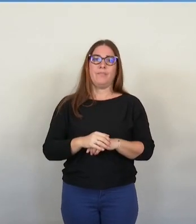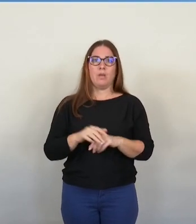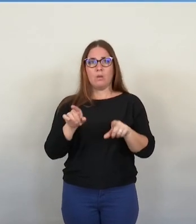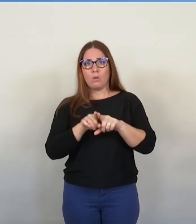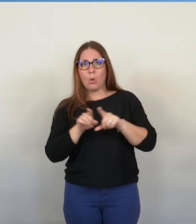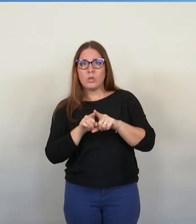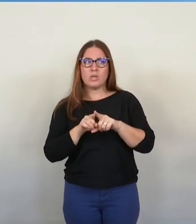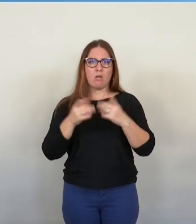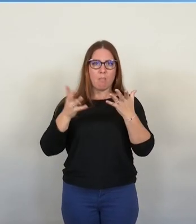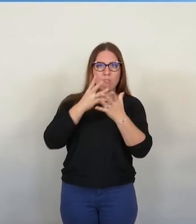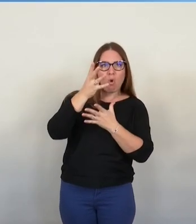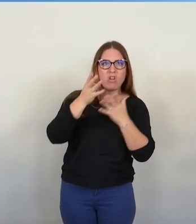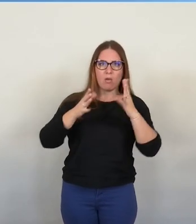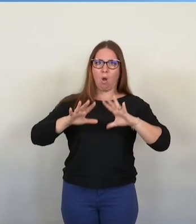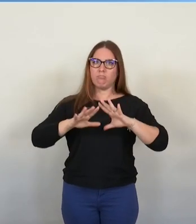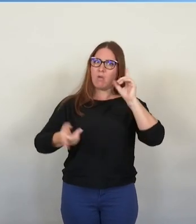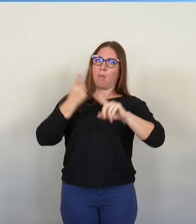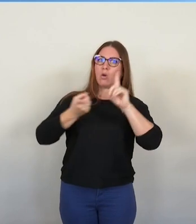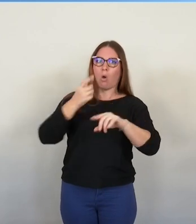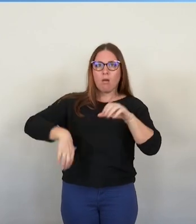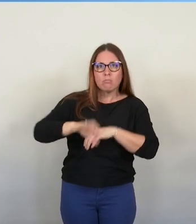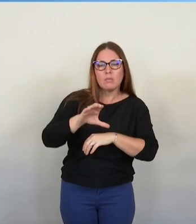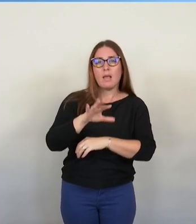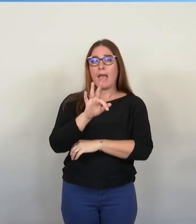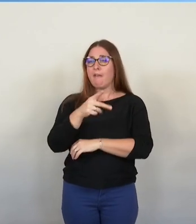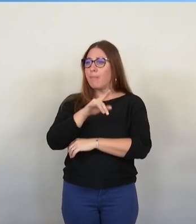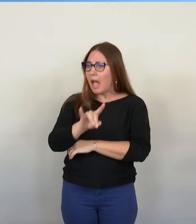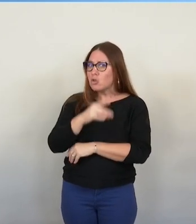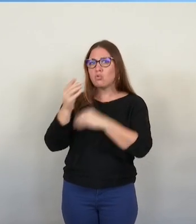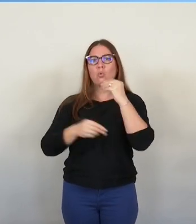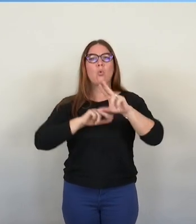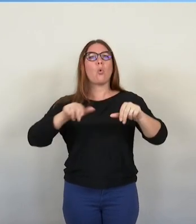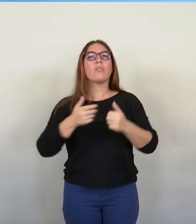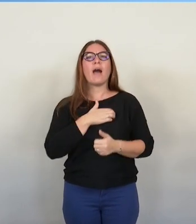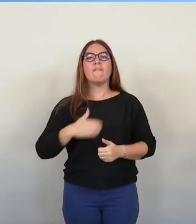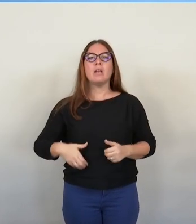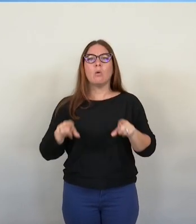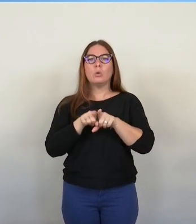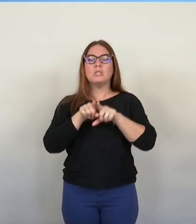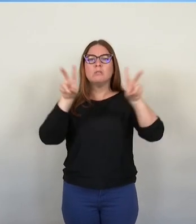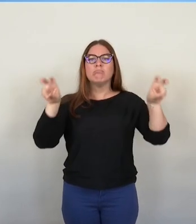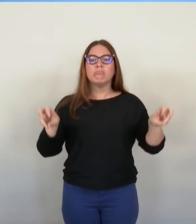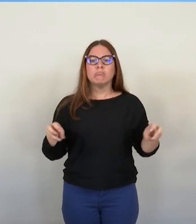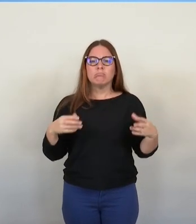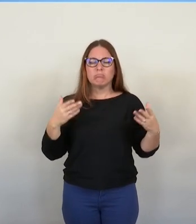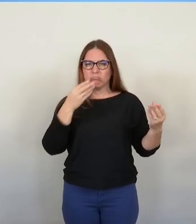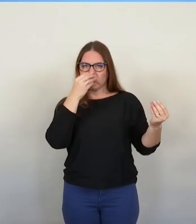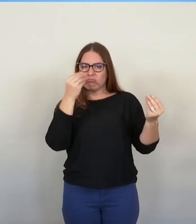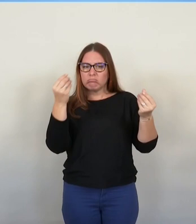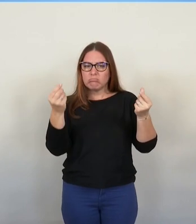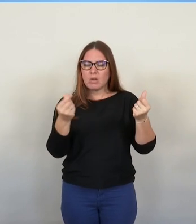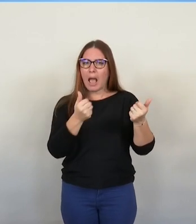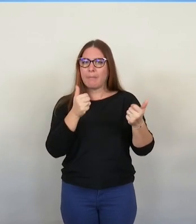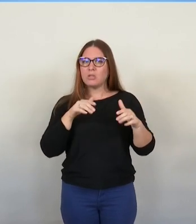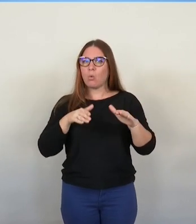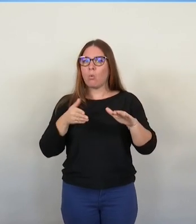actions d'envergure là on peut pas s'empêcher de penser au FPH ou au contrat de ville qui parfois on a l'impression qu'il y a comme un espèce de moyen de